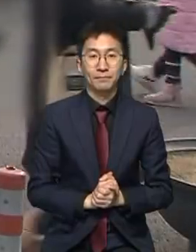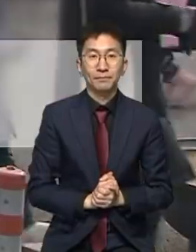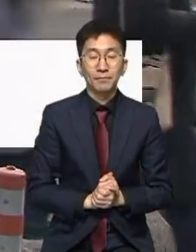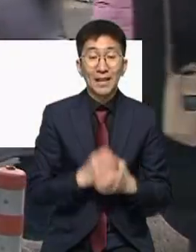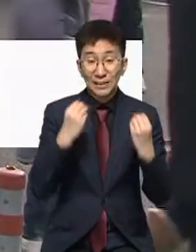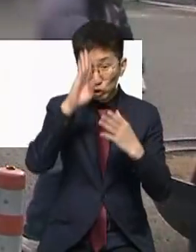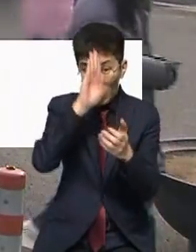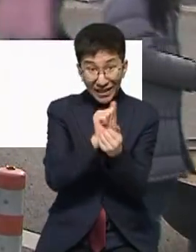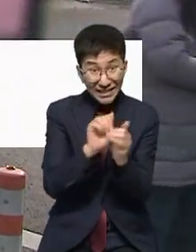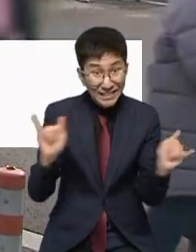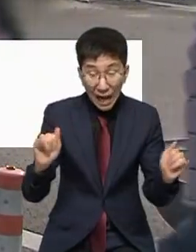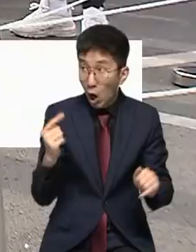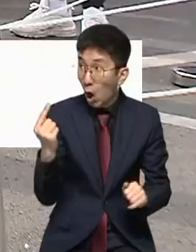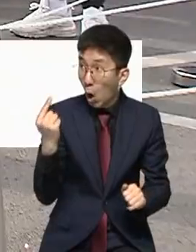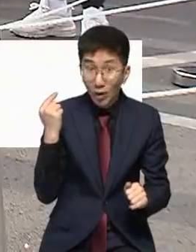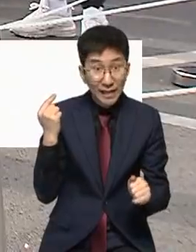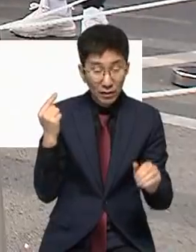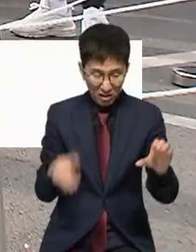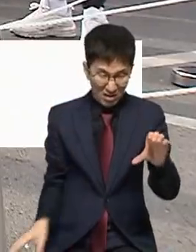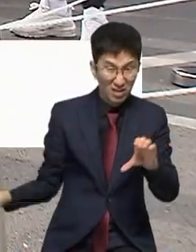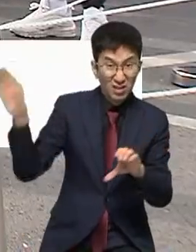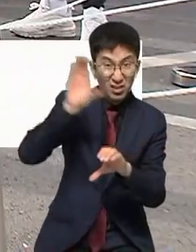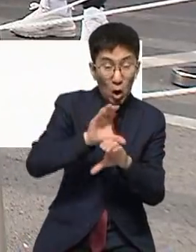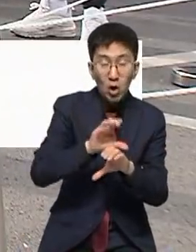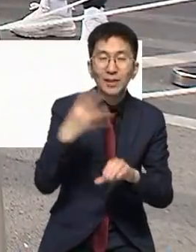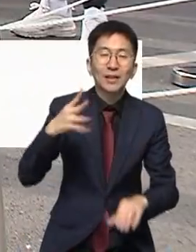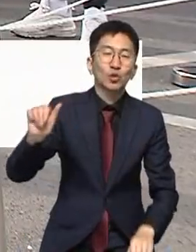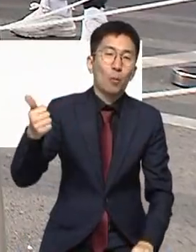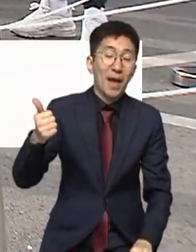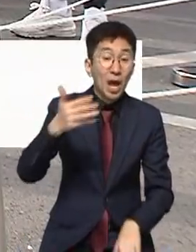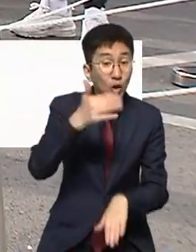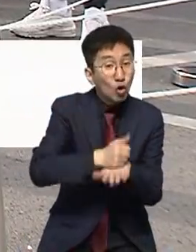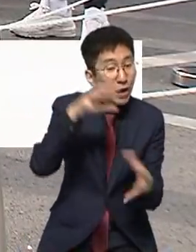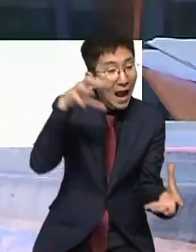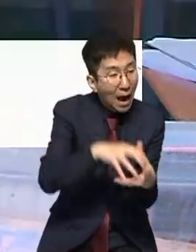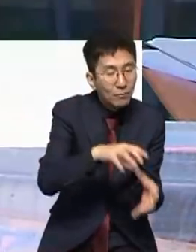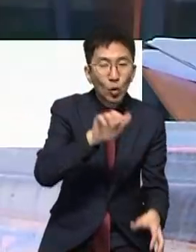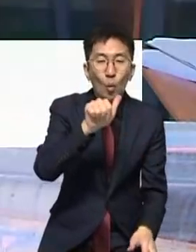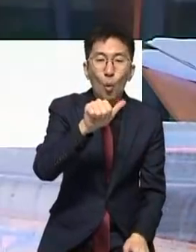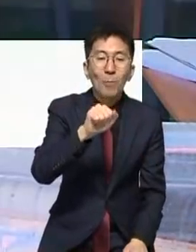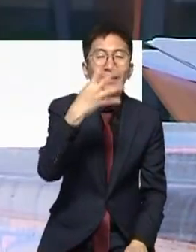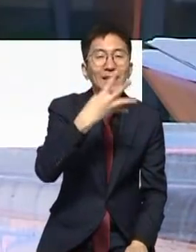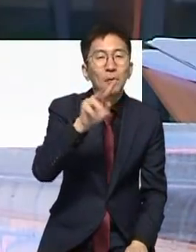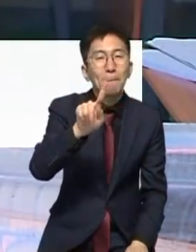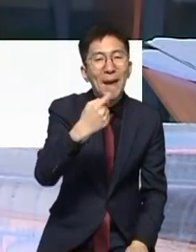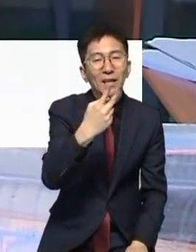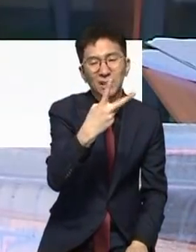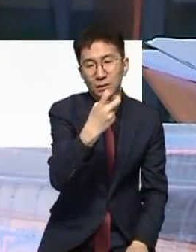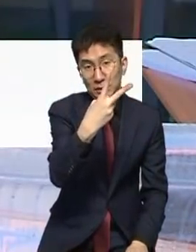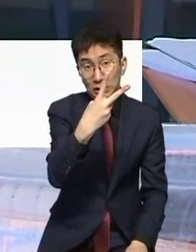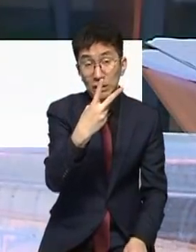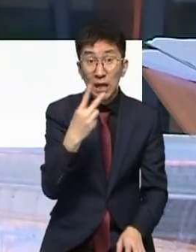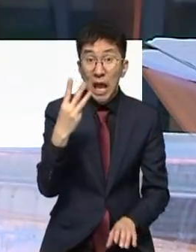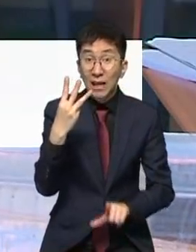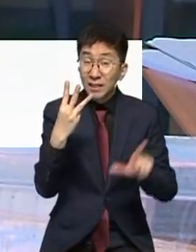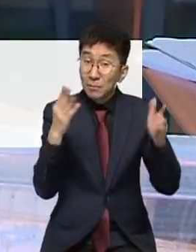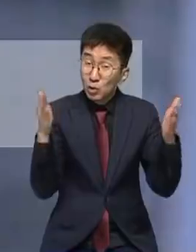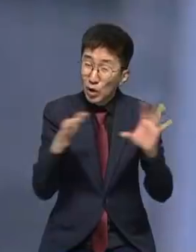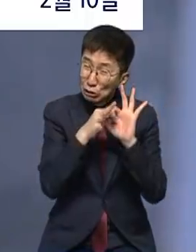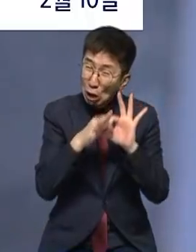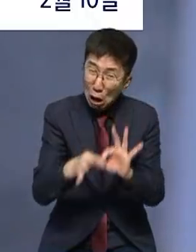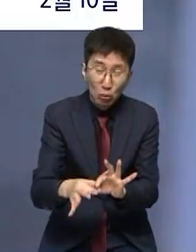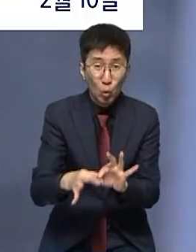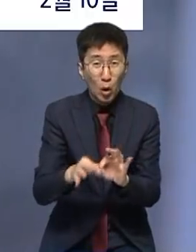신규 확진 사는 전날보다 4천 5백여 명 늘어난 5만 4천 백수 물도 명 나왔습니다 사하 련속 역대 최다 기록을